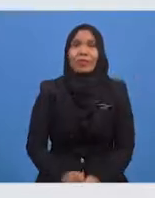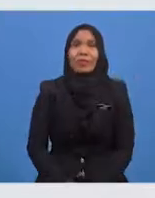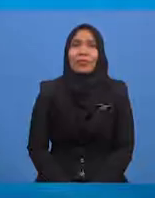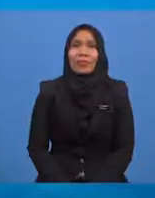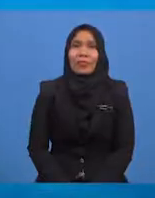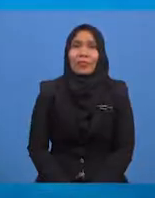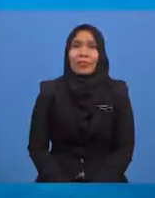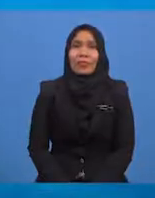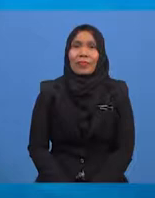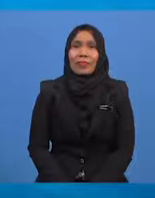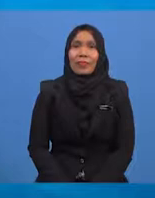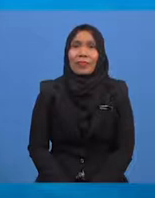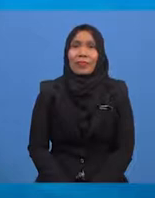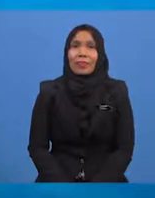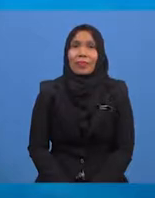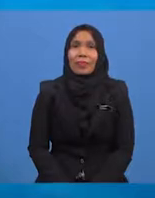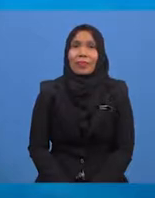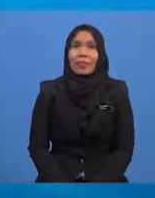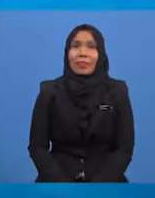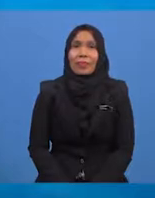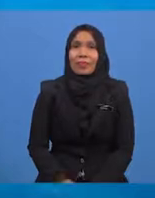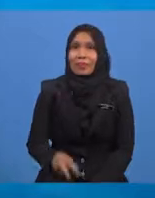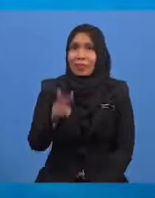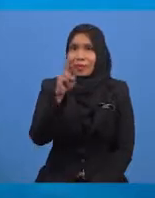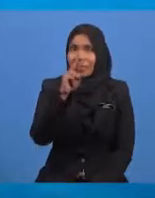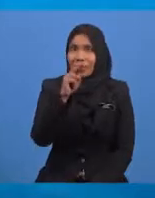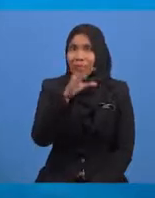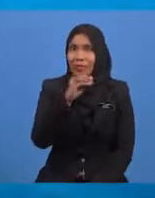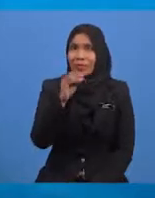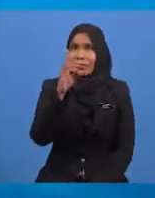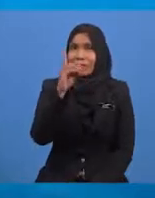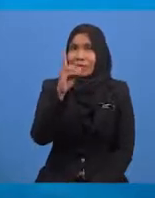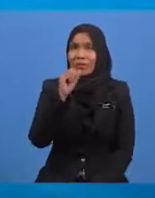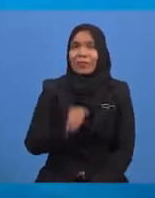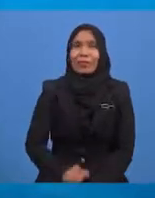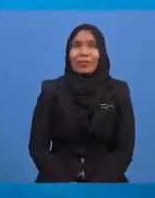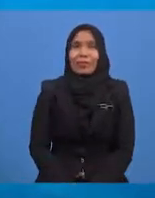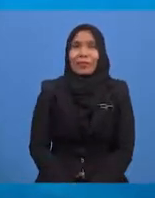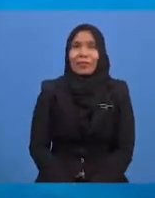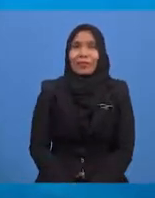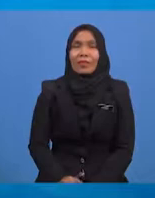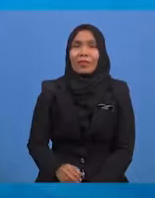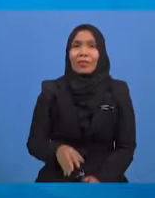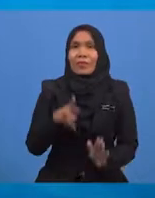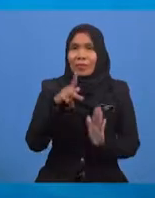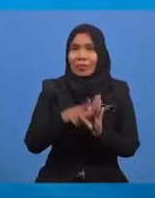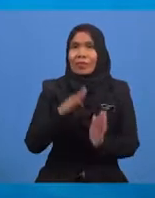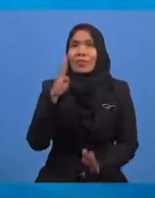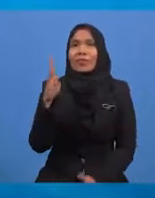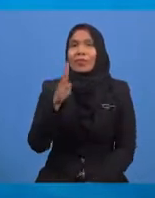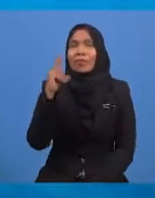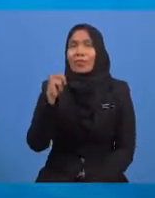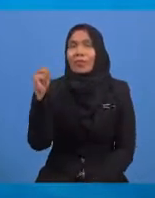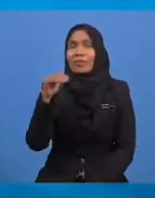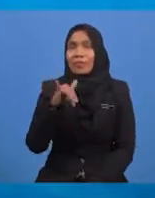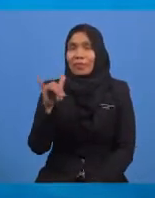R&D atau dalam bahasa Inggerisnya Research and Development. Kebiasaannya, faktor-faktor ini berada